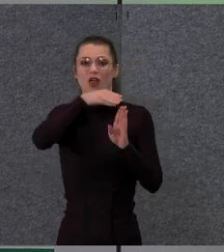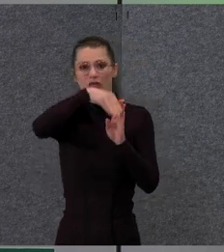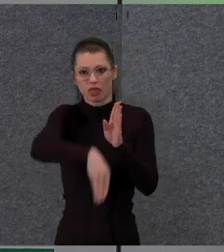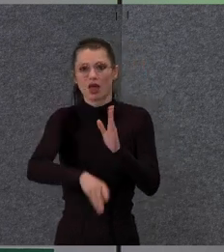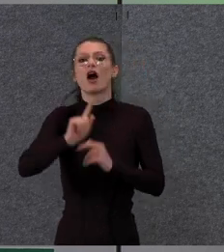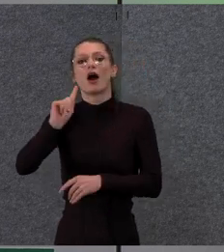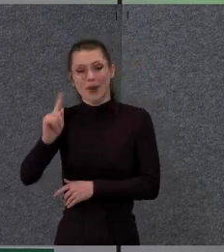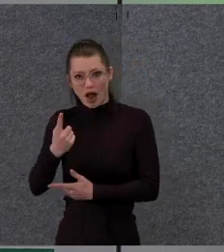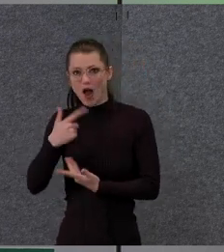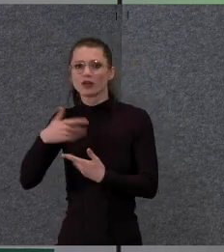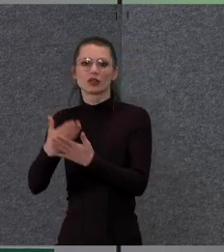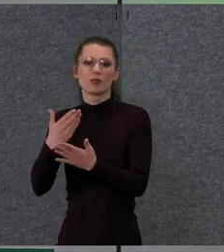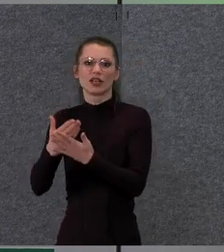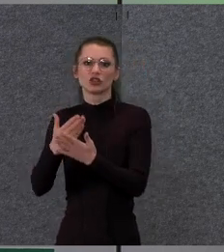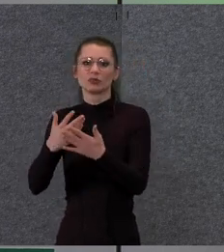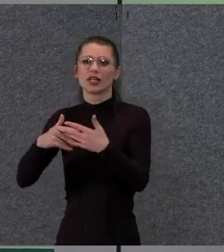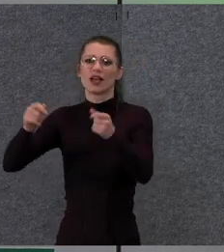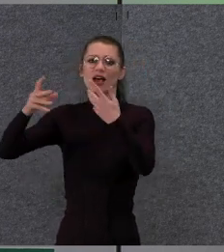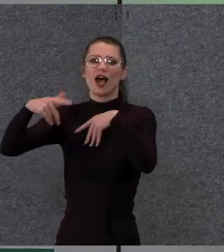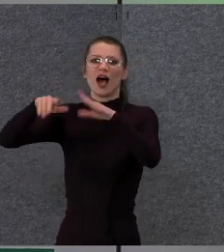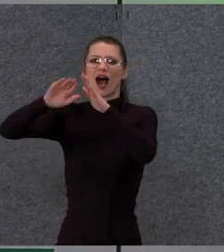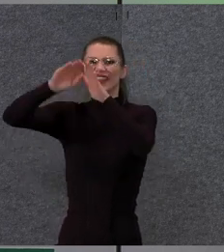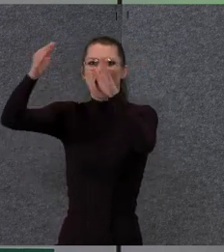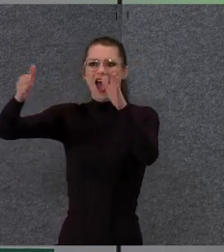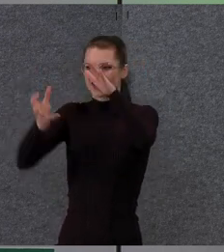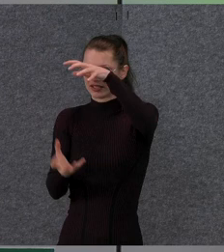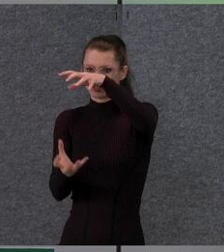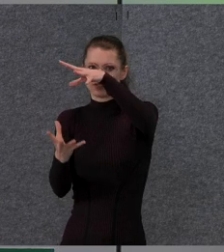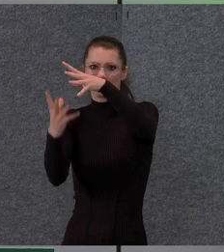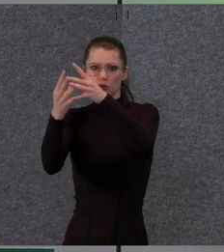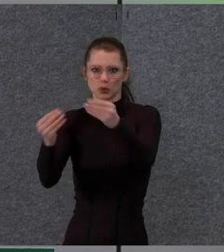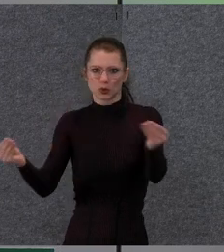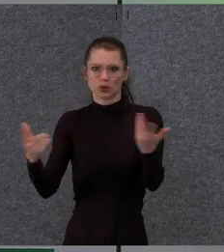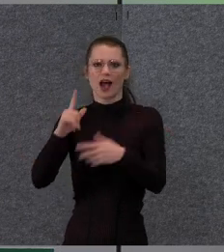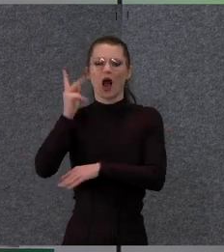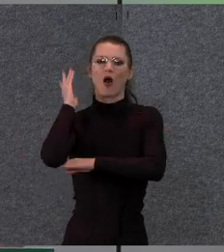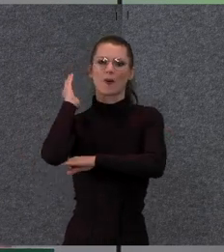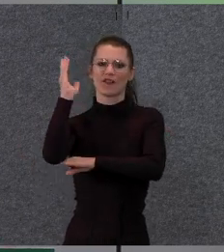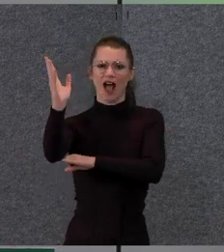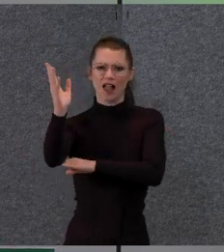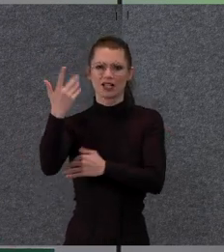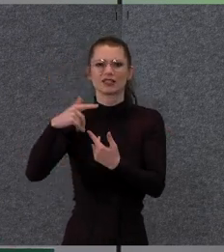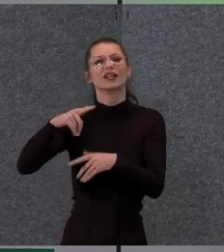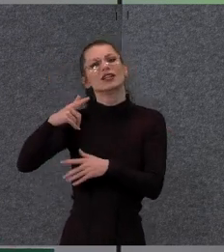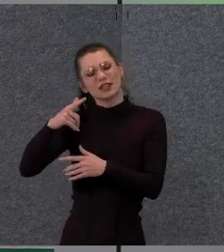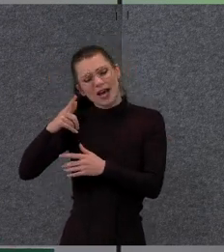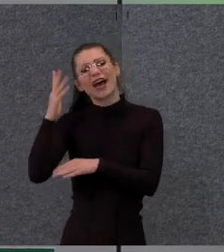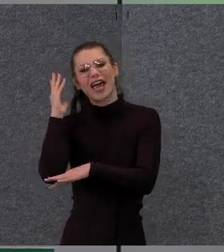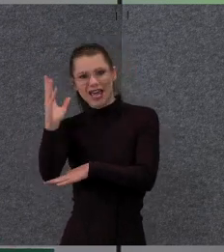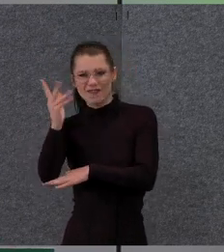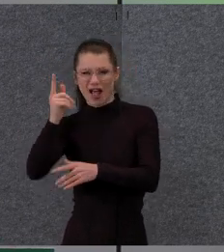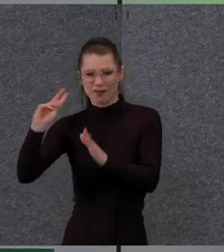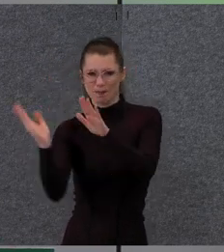gerodet, allein in Brasilien 3 Fußballfelder pro Minute. Und auch bei uns im Essener Stadtwald und